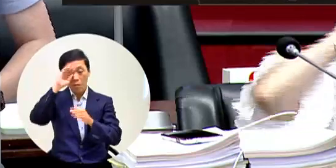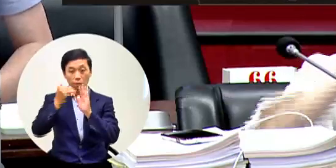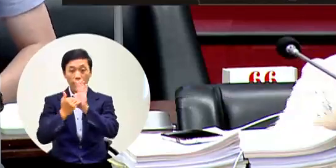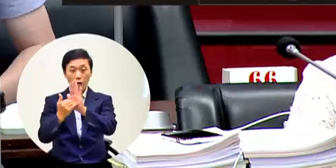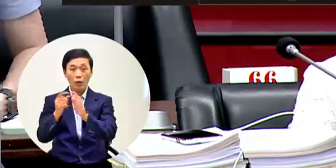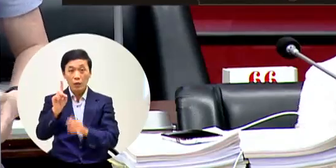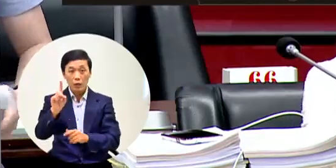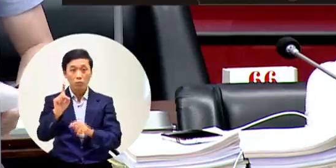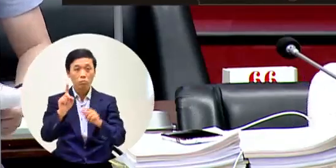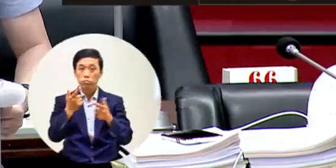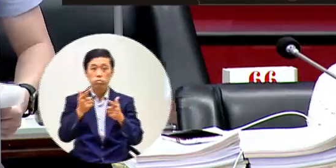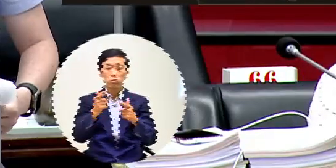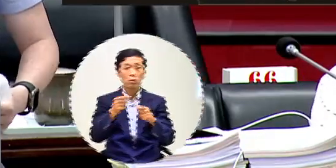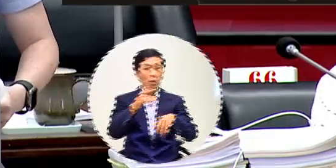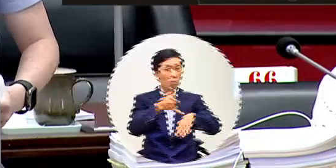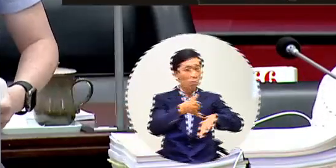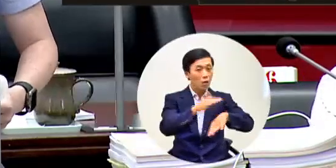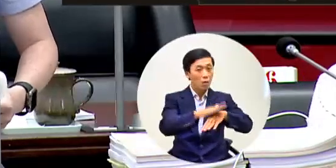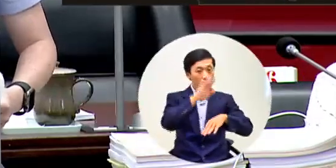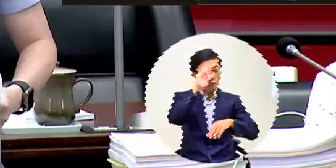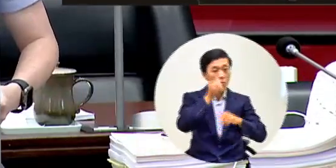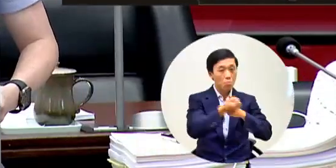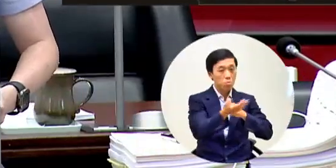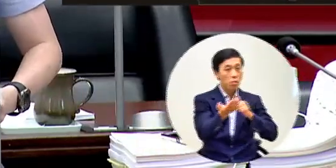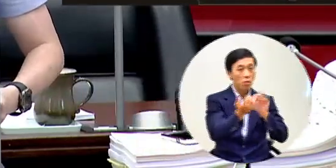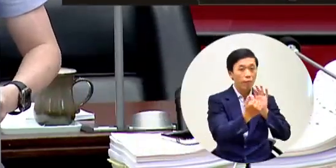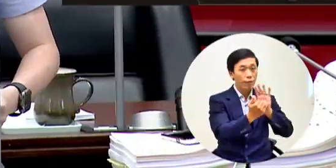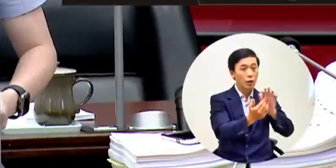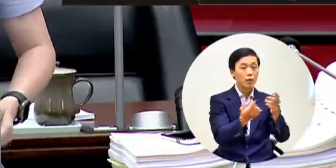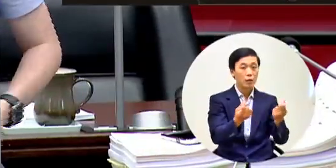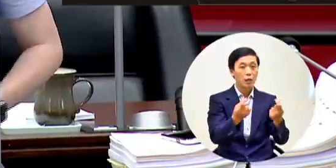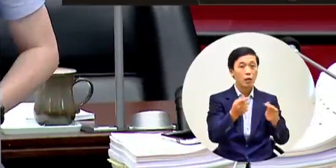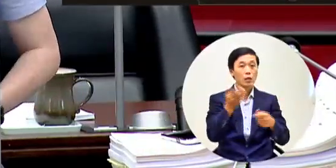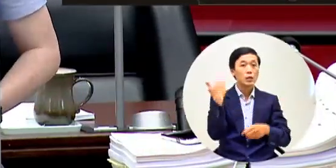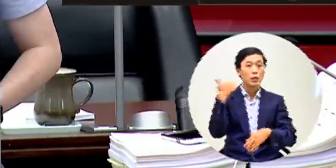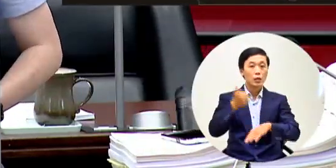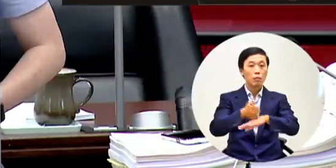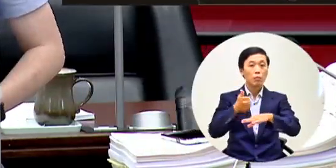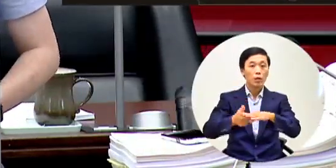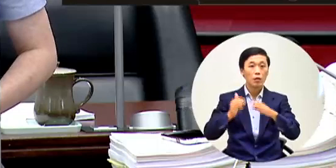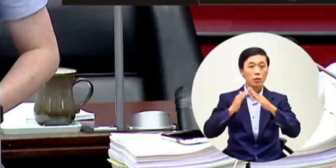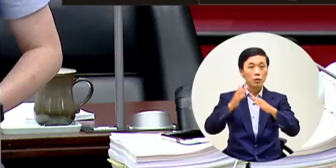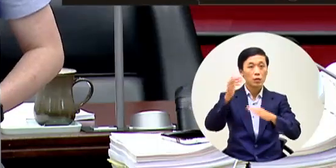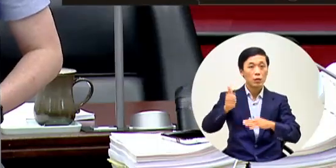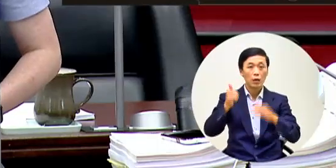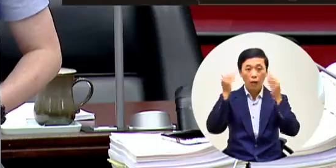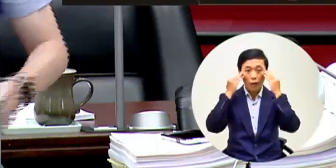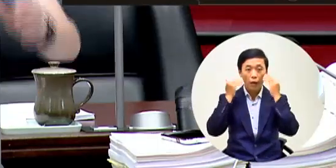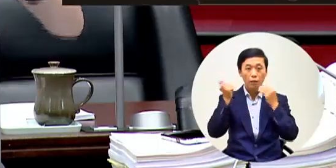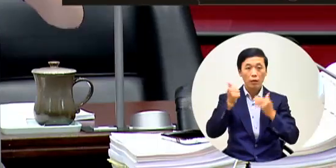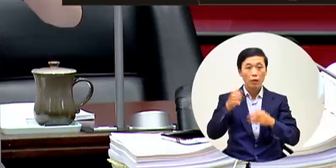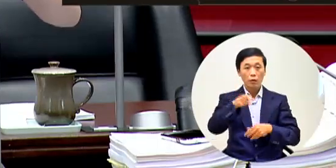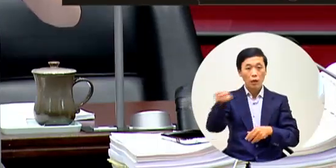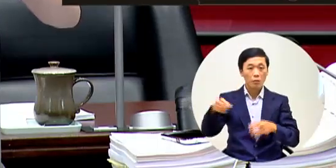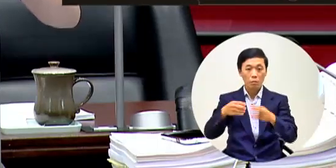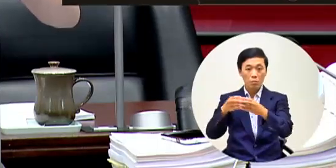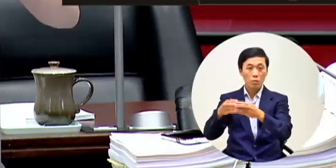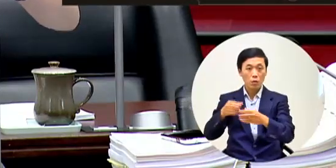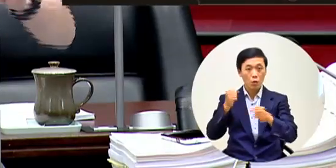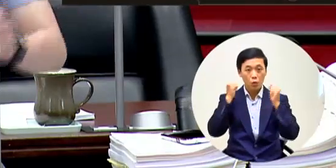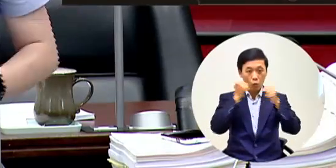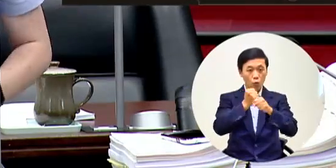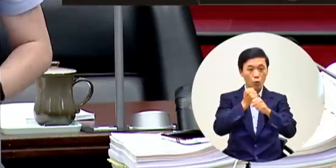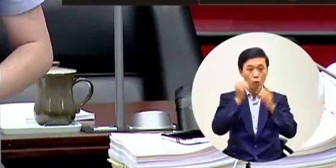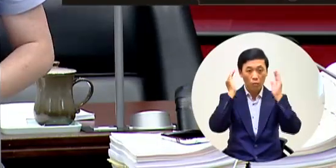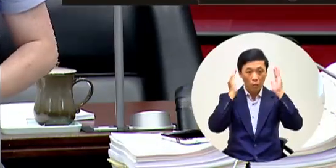登革热。我想登革热。在我们韩市长的团队那时候很认真哦，所以让造成没有很